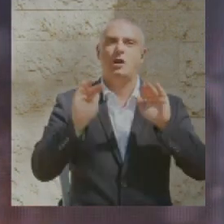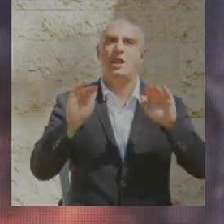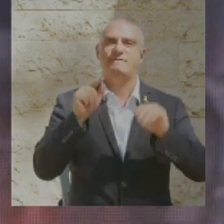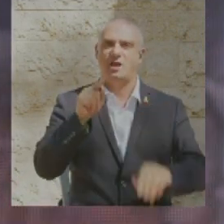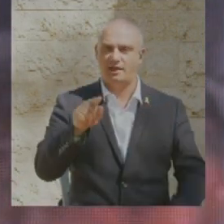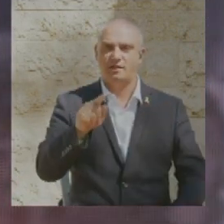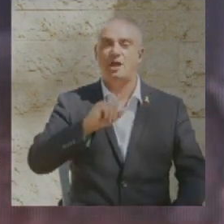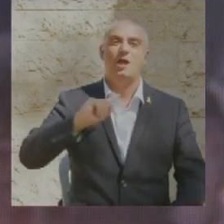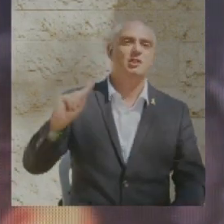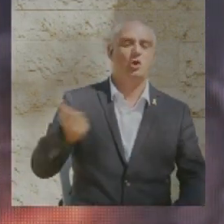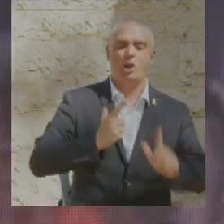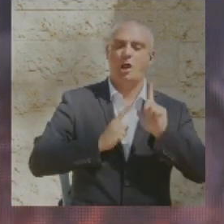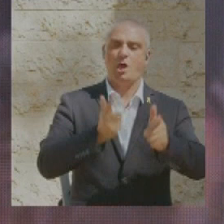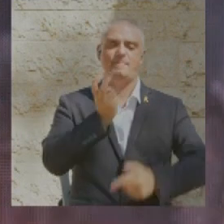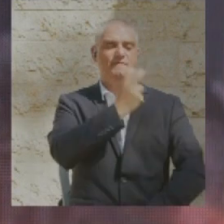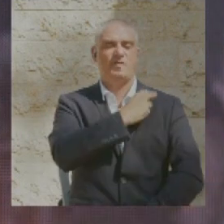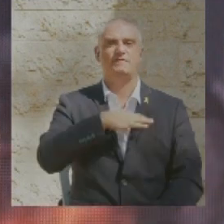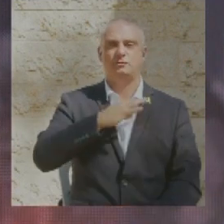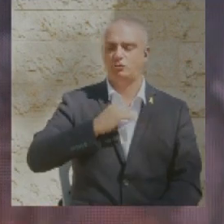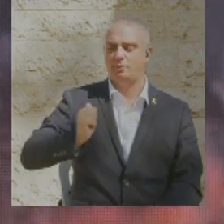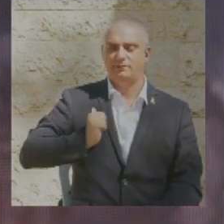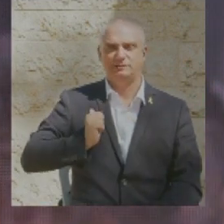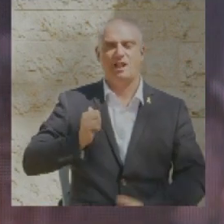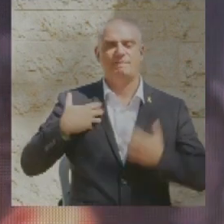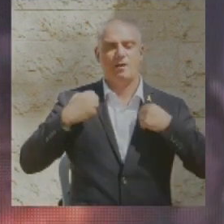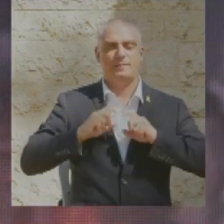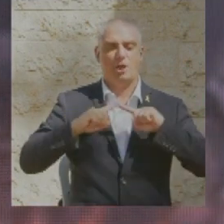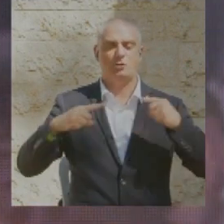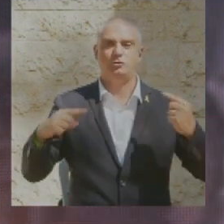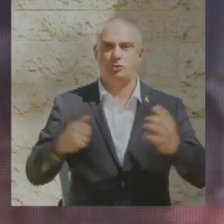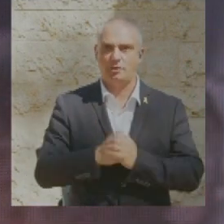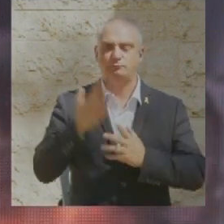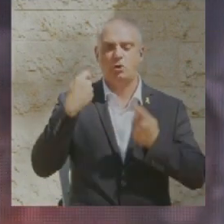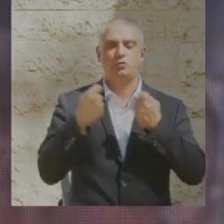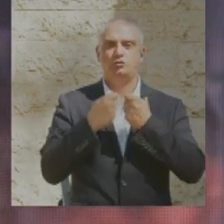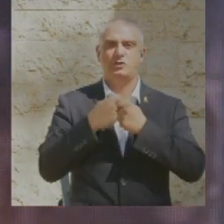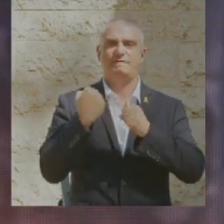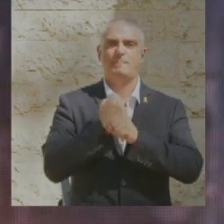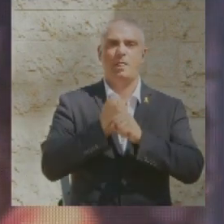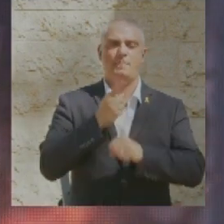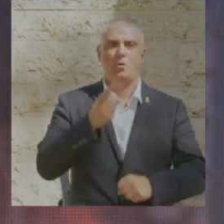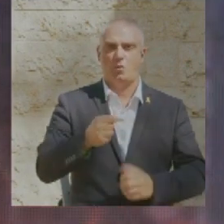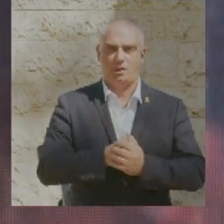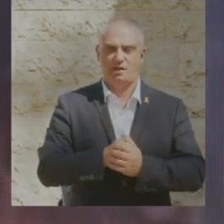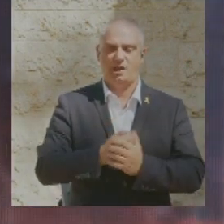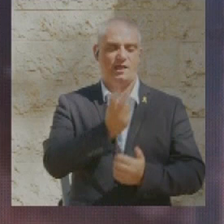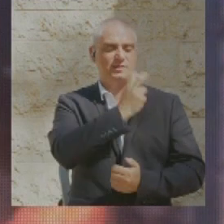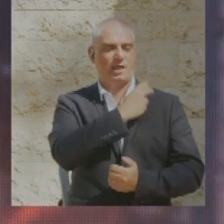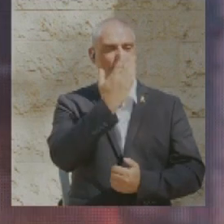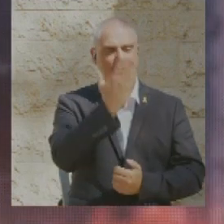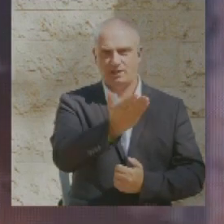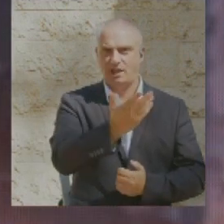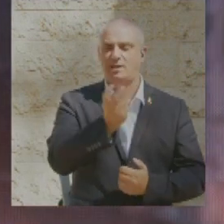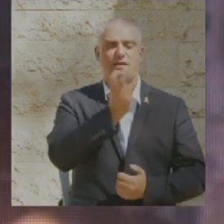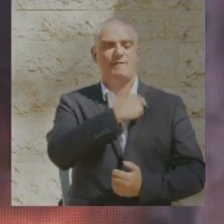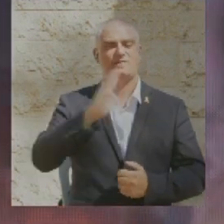כך את כל לוחמינו ומפקדינו בצה"ל ובזרועות הביטחון שהיו שותפים לפעולה, את הרמטכ"ל,